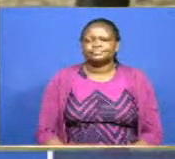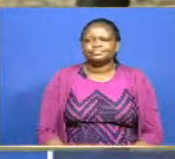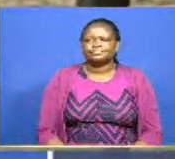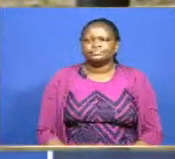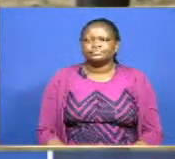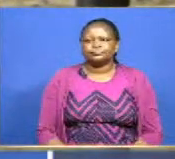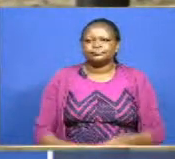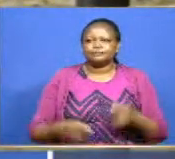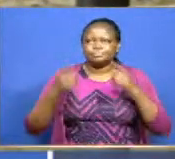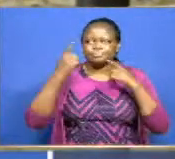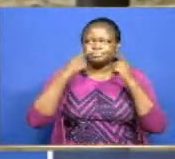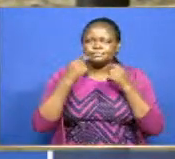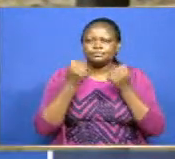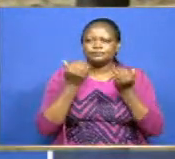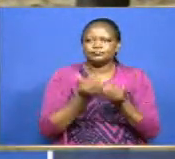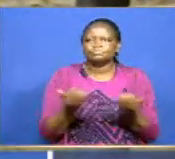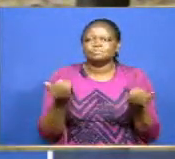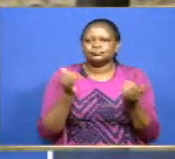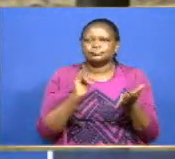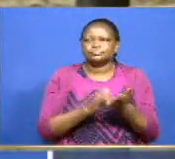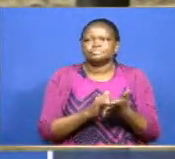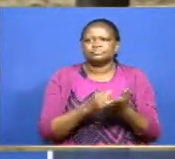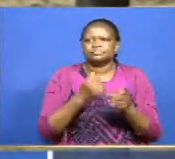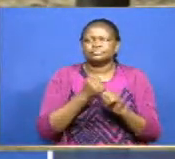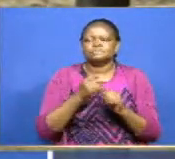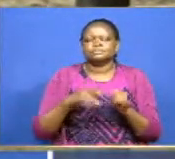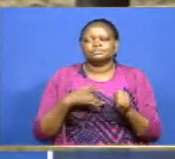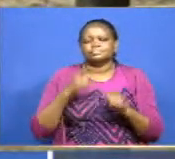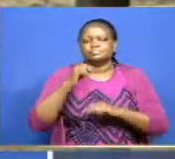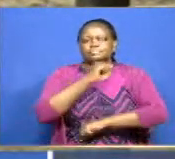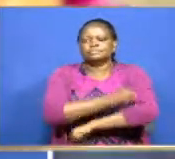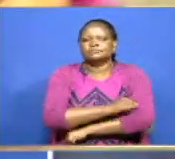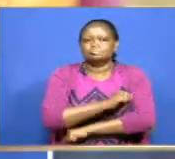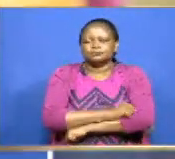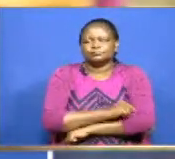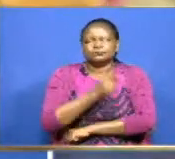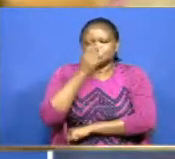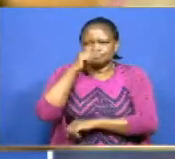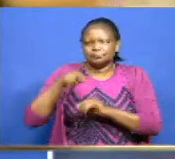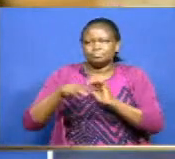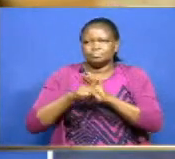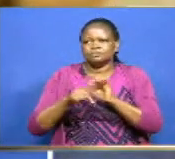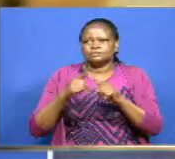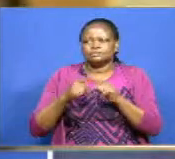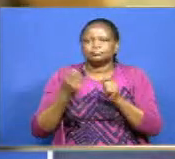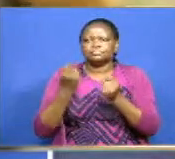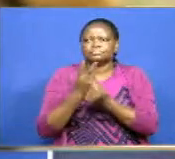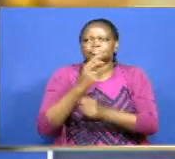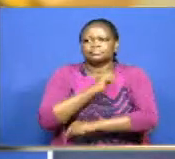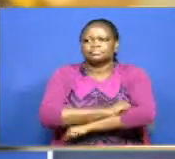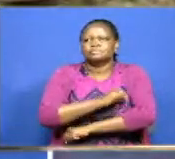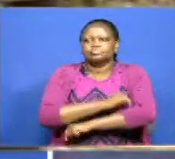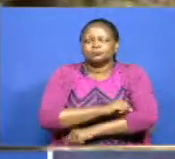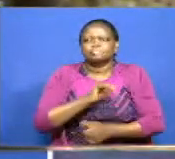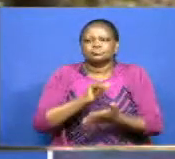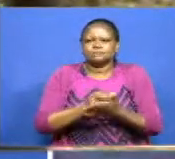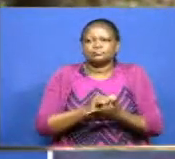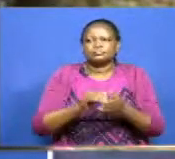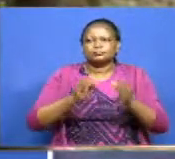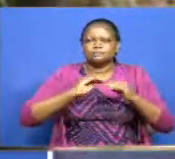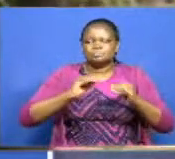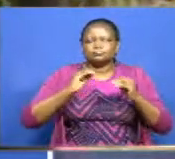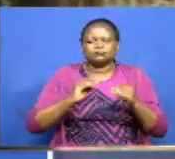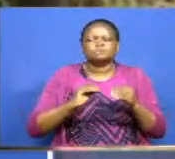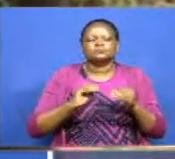Ni kilio cha watoto ambacho kitakufanya udhani hii ni shule ya chekechea. Hata hivyo ni shule ya upili inayotoa mafunzo kwa wasichana